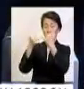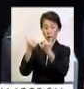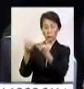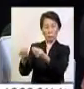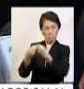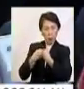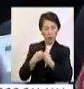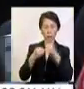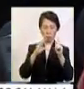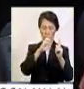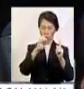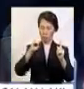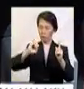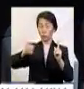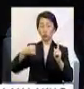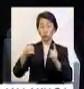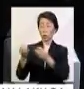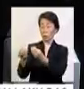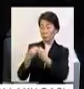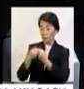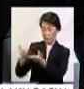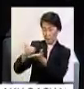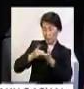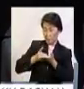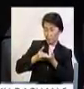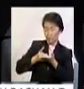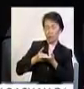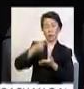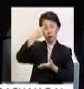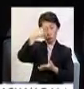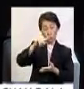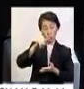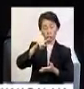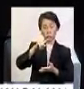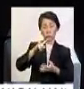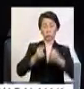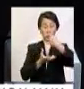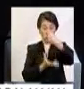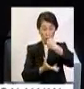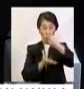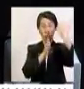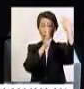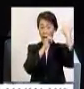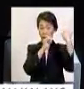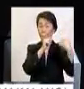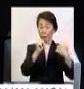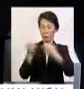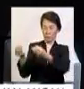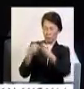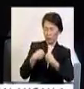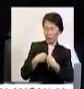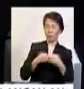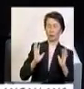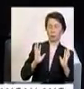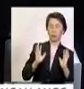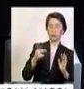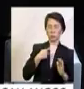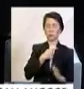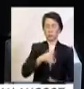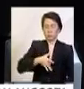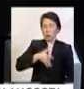million donation to the fund. And we feel